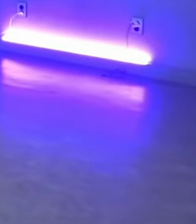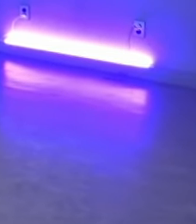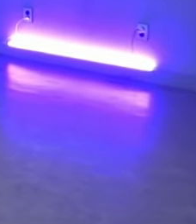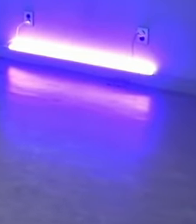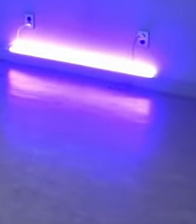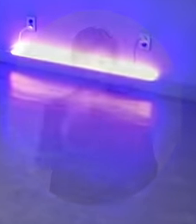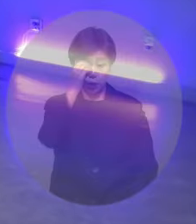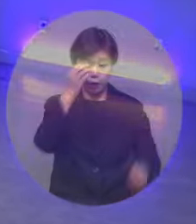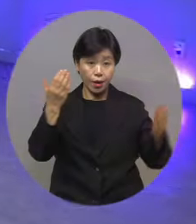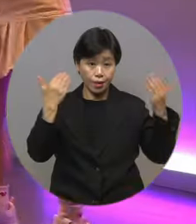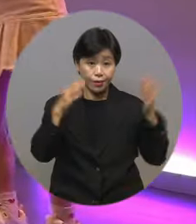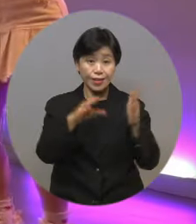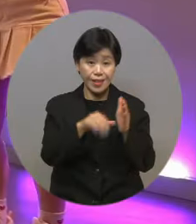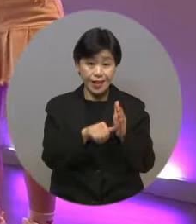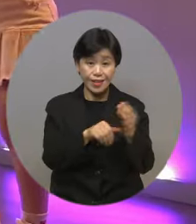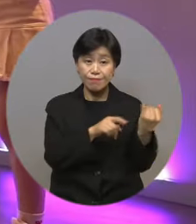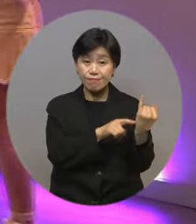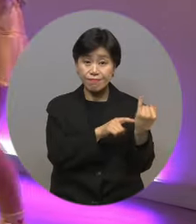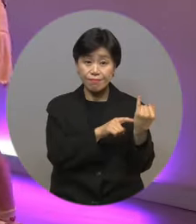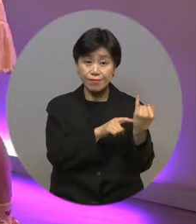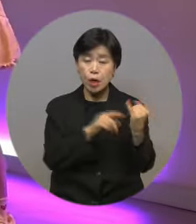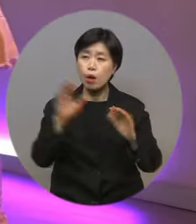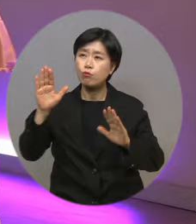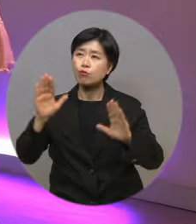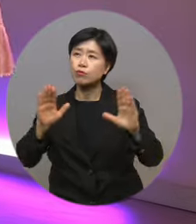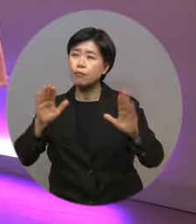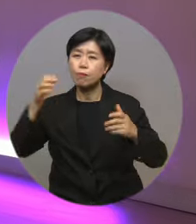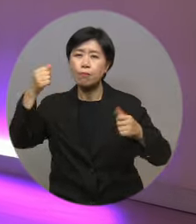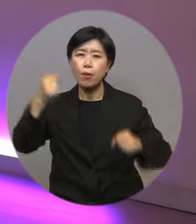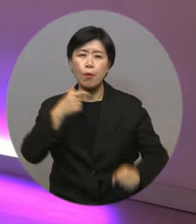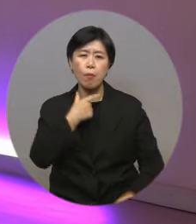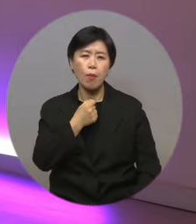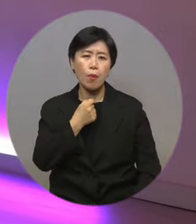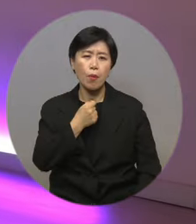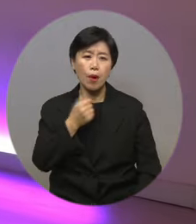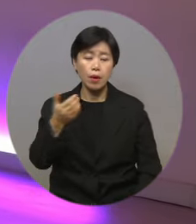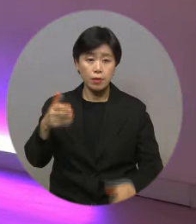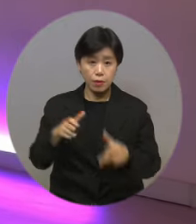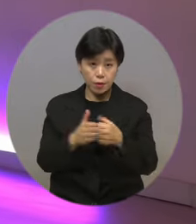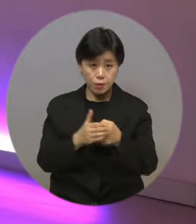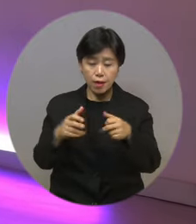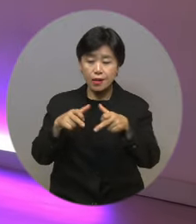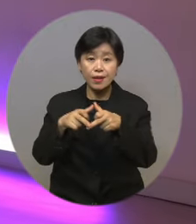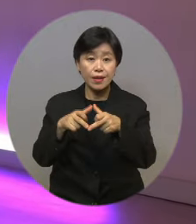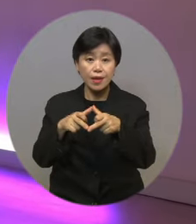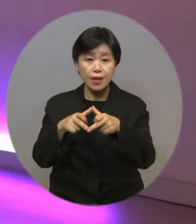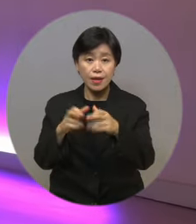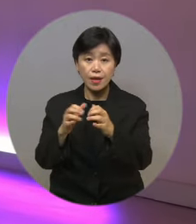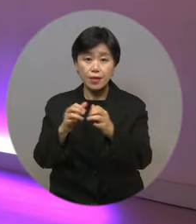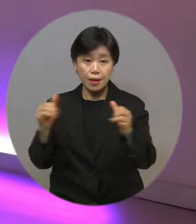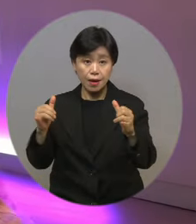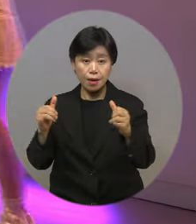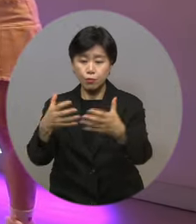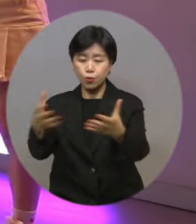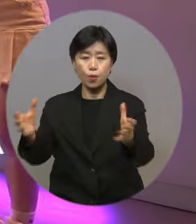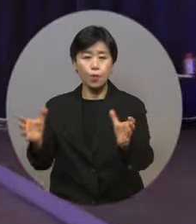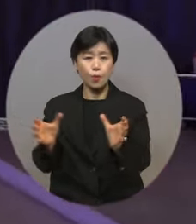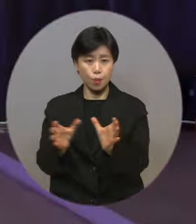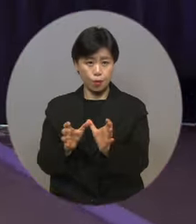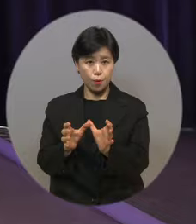고등학교 때 지연 씨는 뮤지컬 배우가 되고 싶어 장애인들로 이루어진 한 극단에 계속해서 도전을